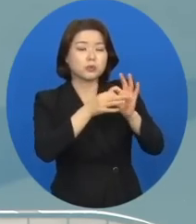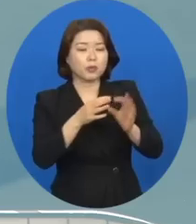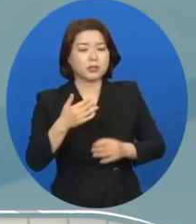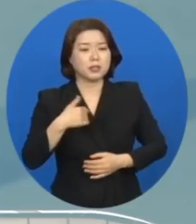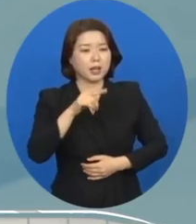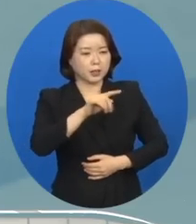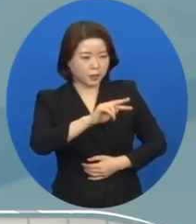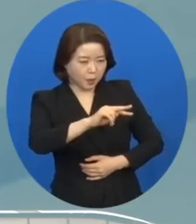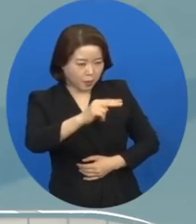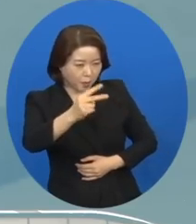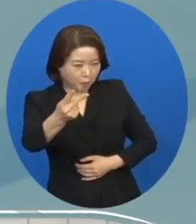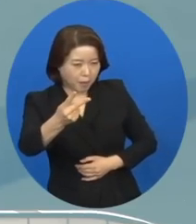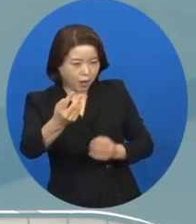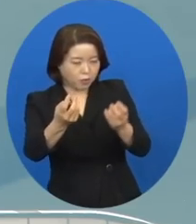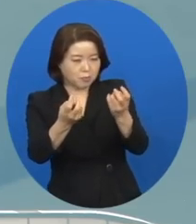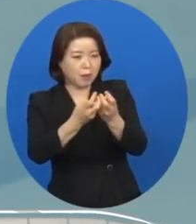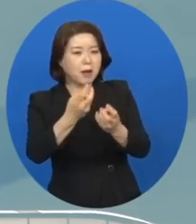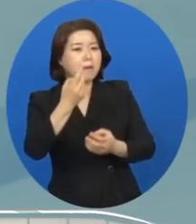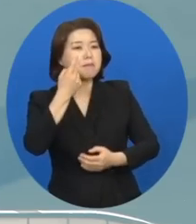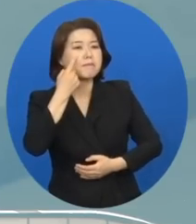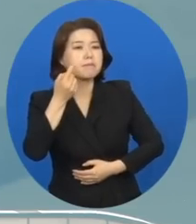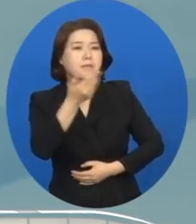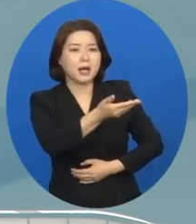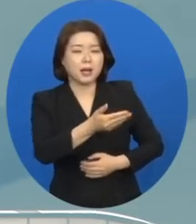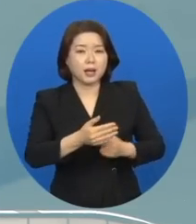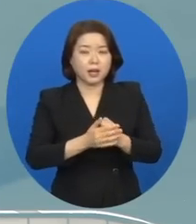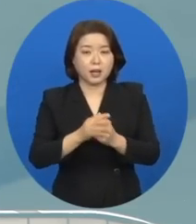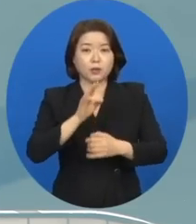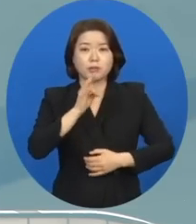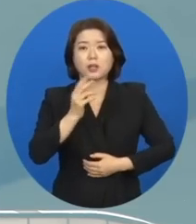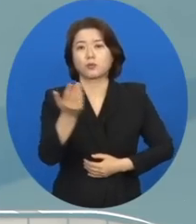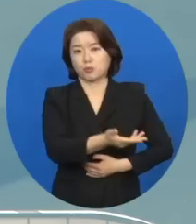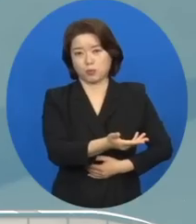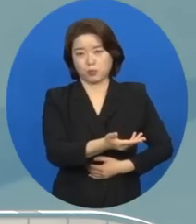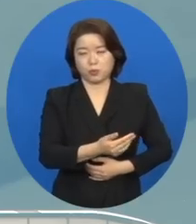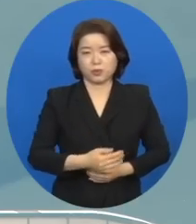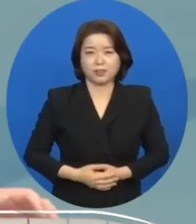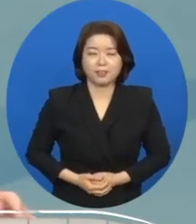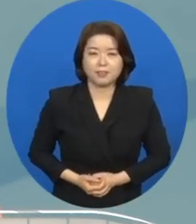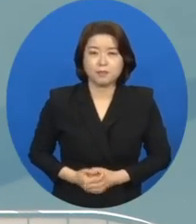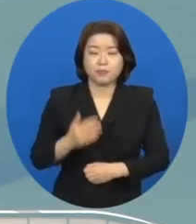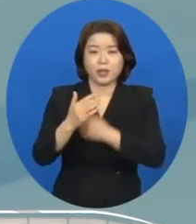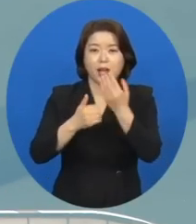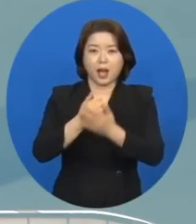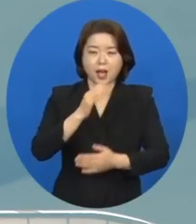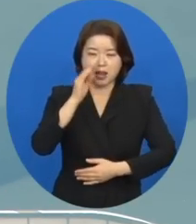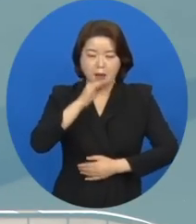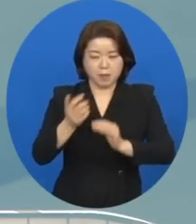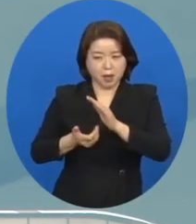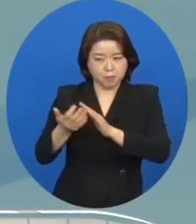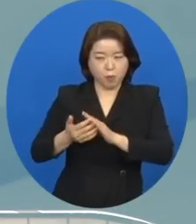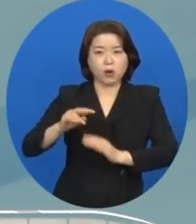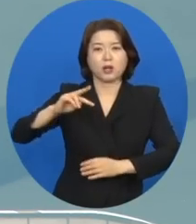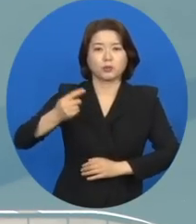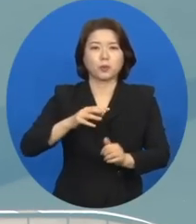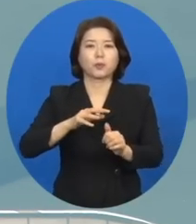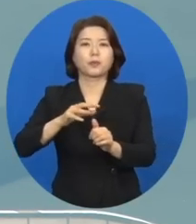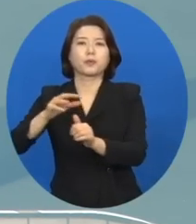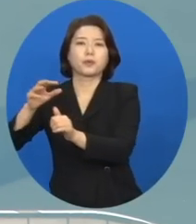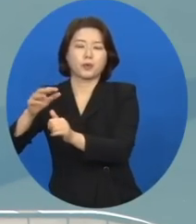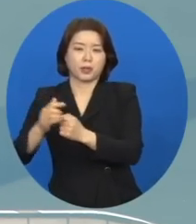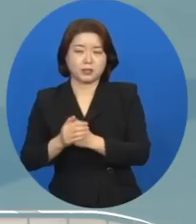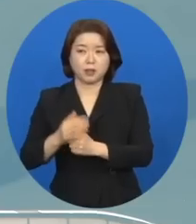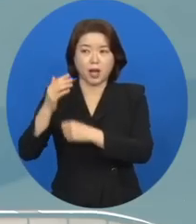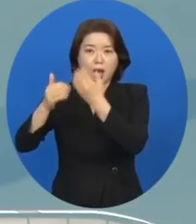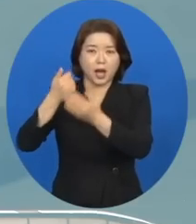이것을 바꿀지 한번 봐라 예언을 하고 계시는 겁니다. 하나님은 악한 모략까지도 사용하셔서 그분의